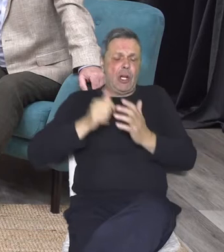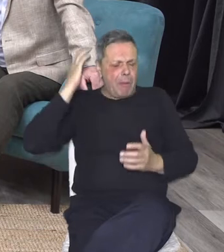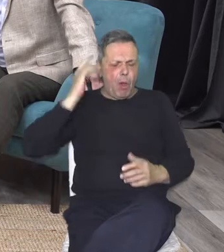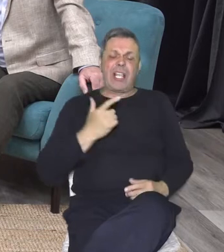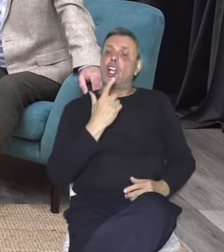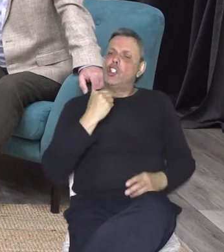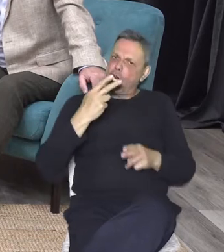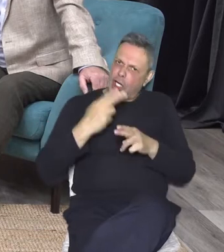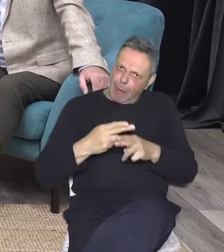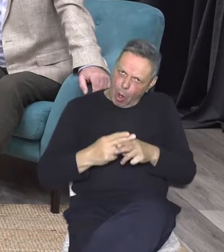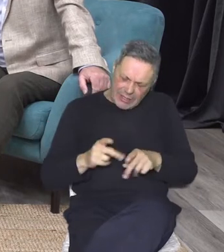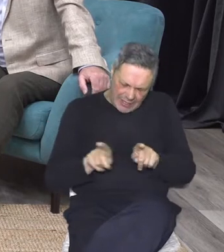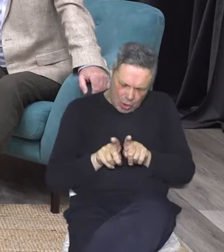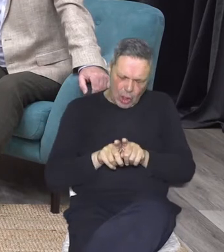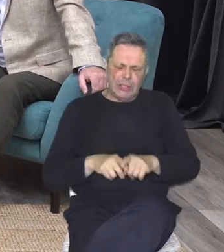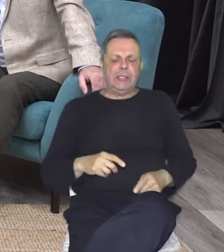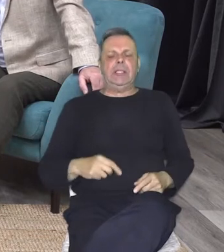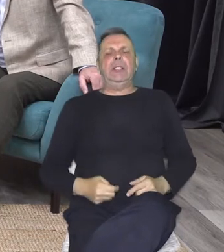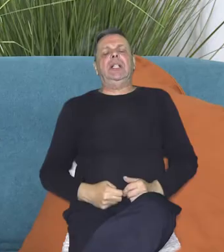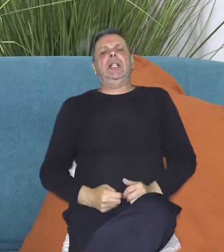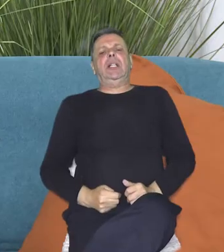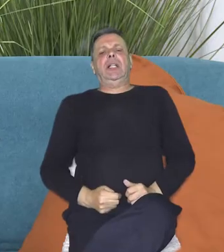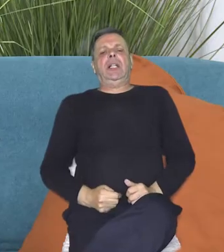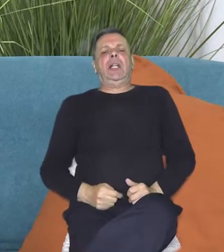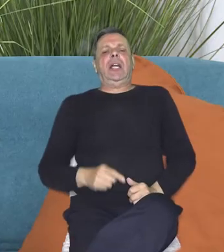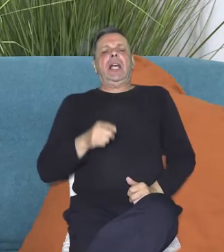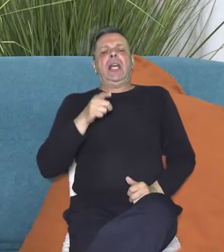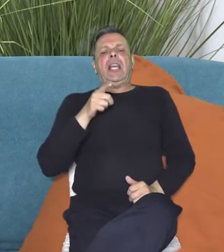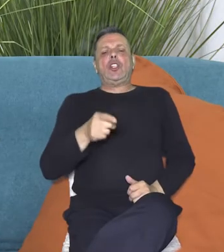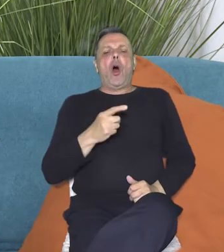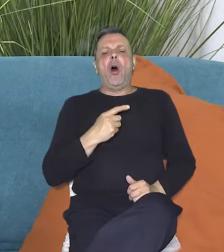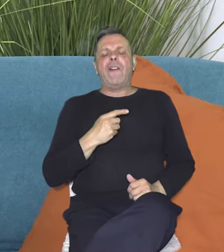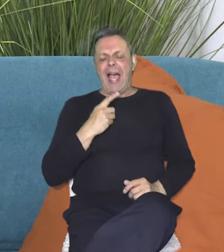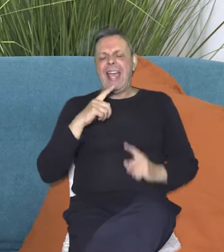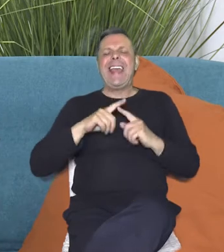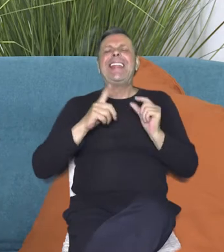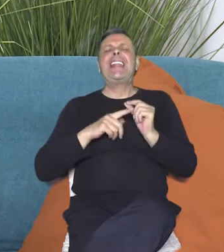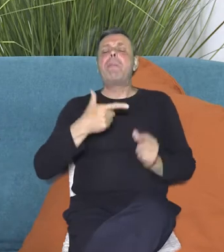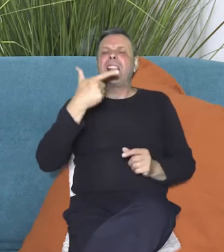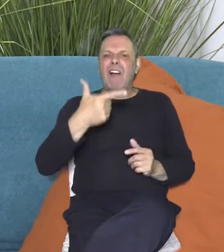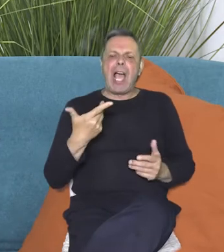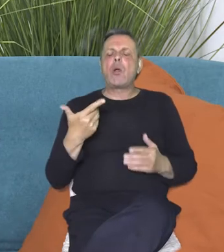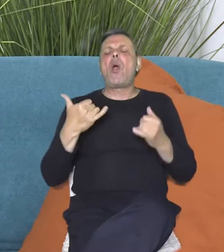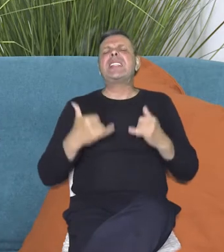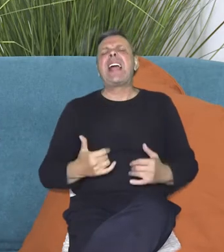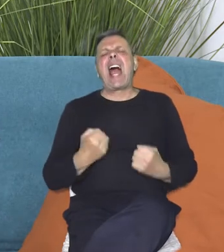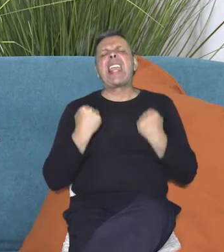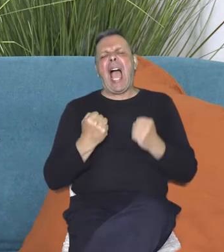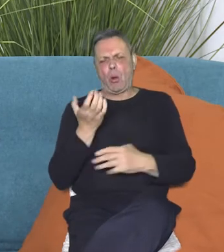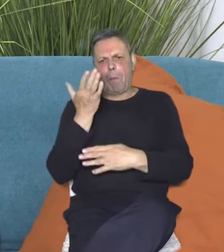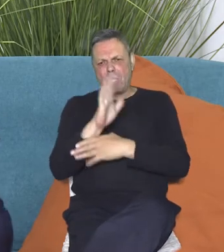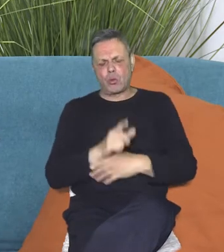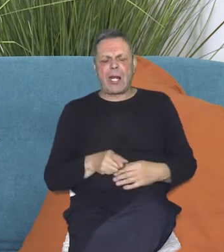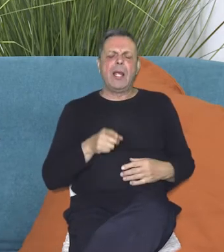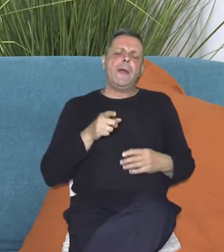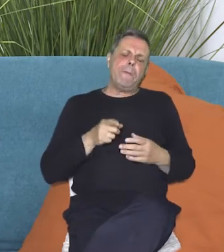Onda šećerna bolest je čimbenik rizika za moždani udar također i to ovaj dijabetes tip 2 koji je sad prisutan jako zbog tog